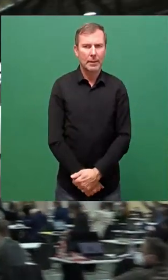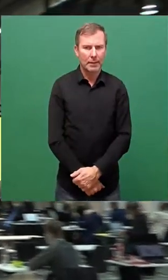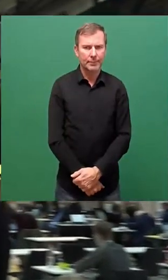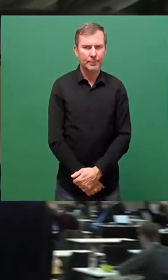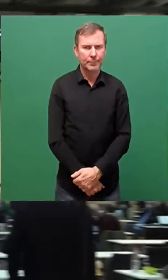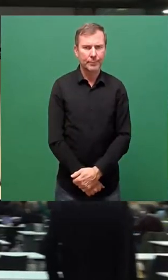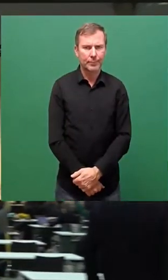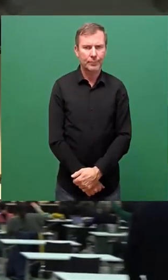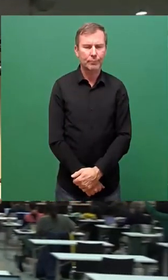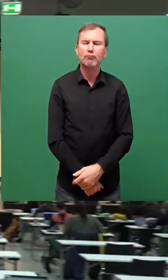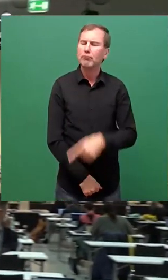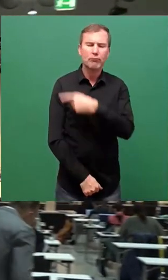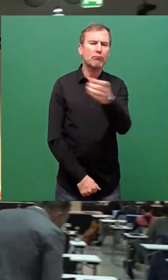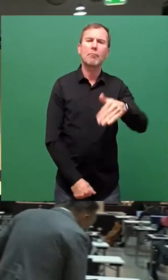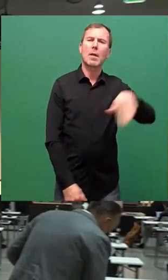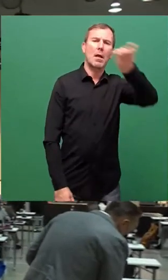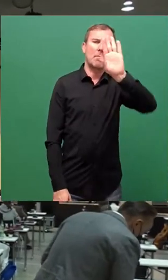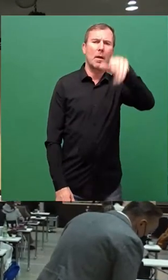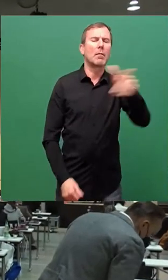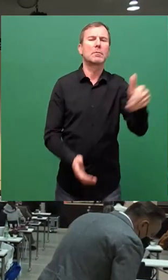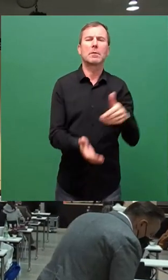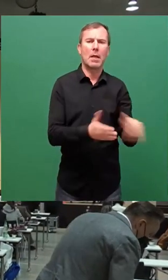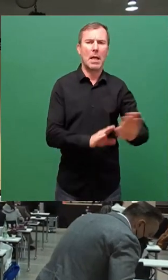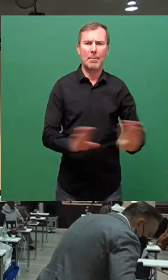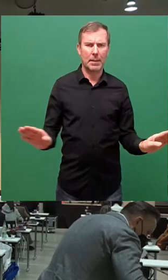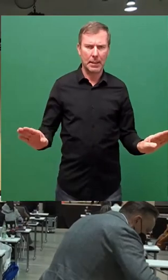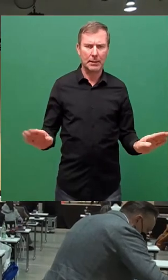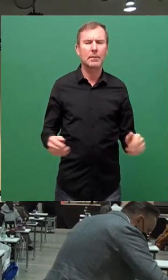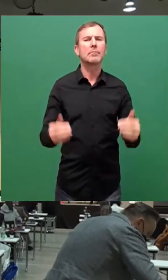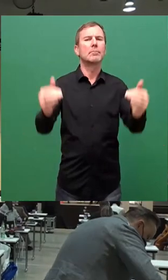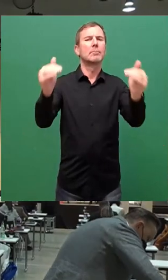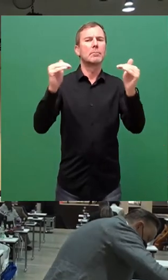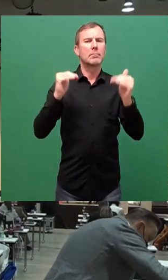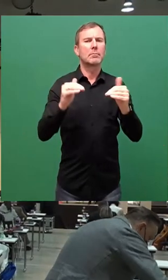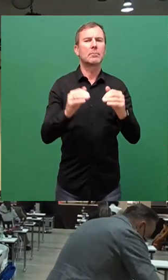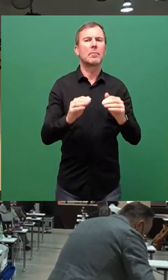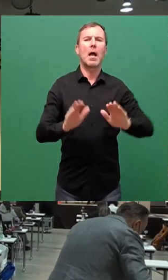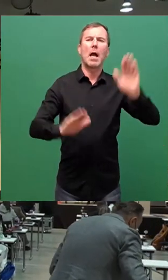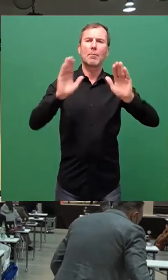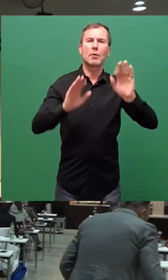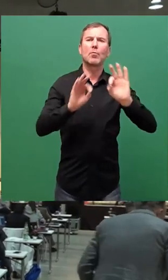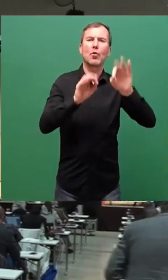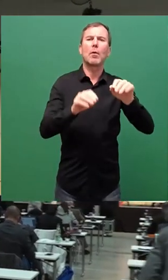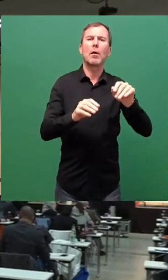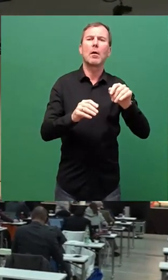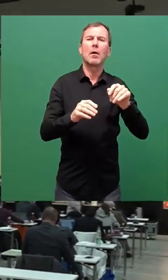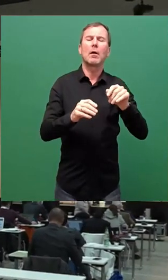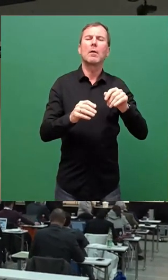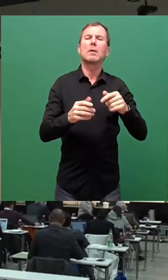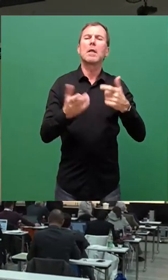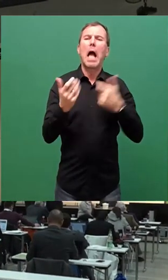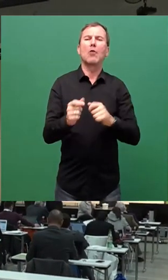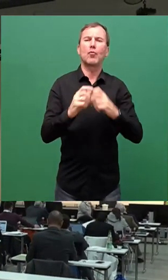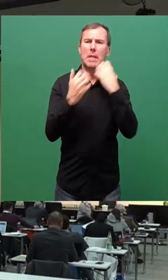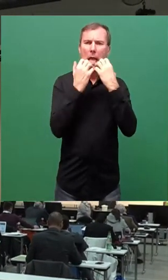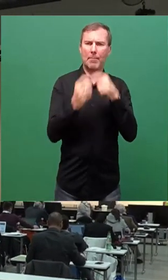Letzteres ist die deutliche Mehrheit, wird damit abgelehnt. Und damit kommen wir zur Abstimmung über den federführenden Ausschussbericht. Wer